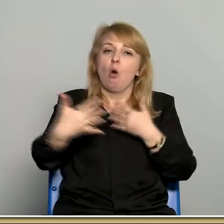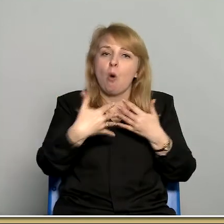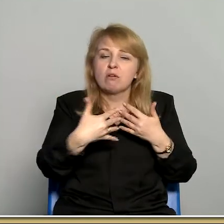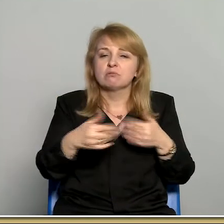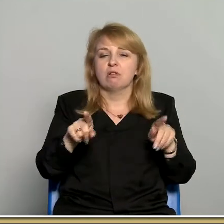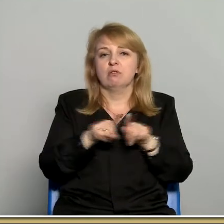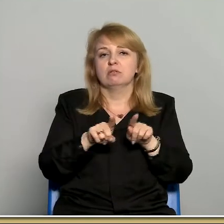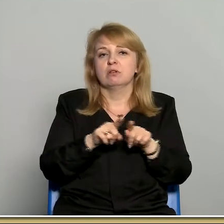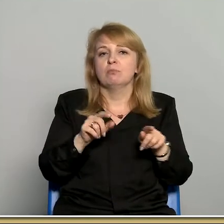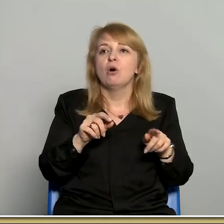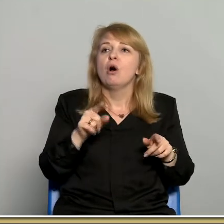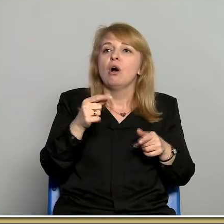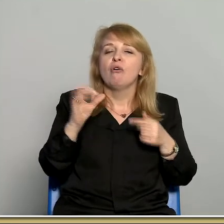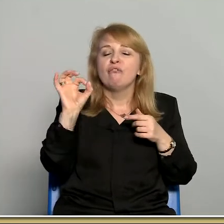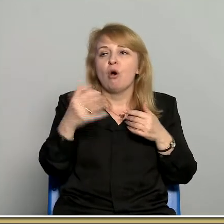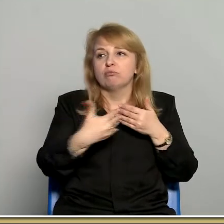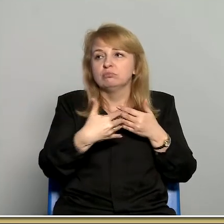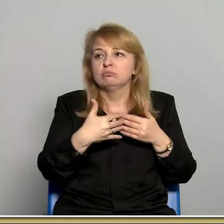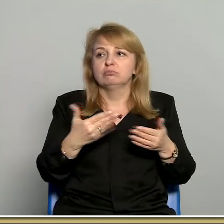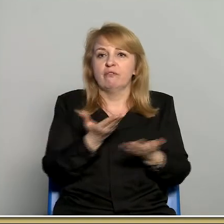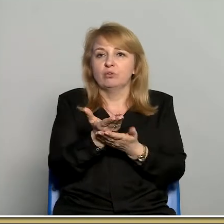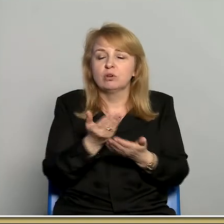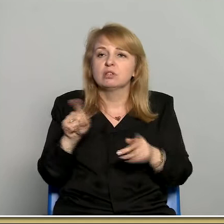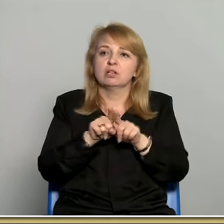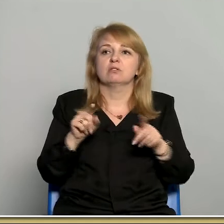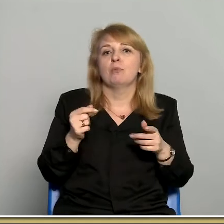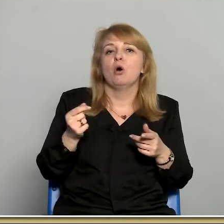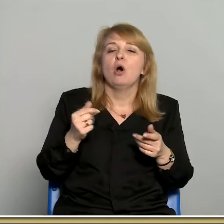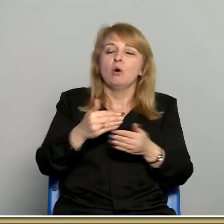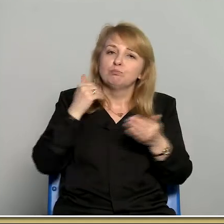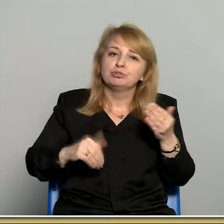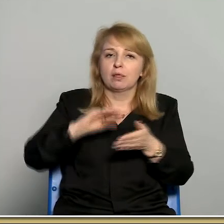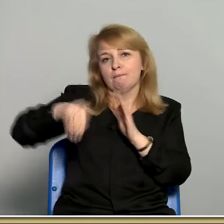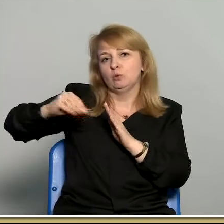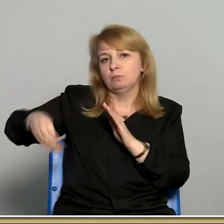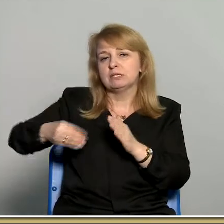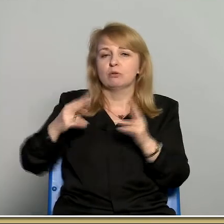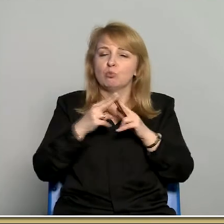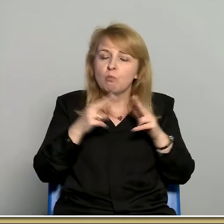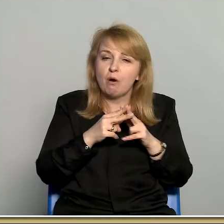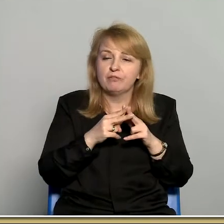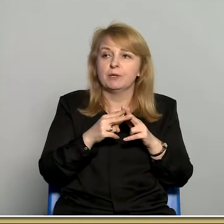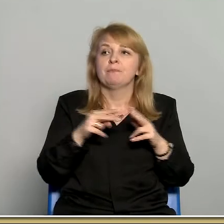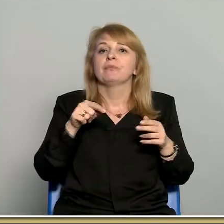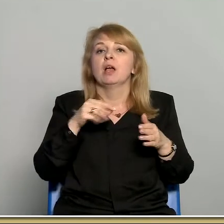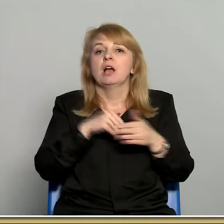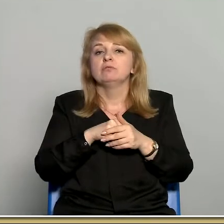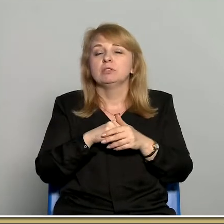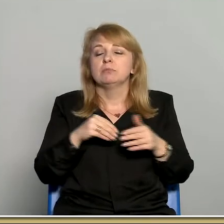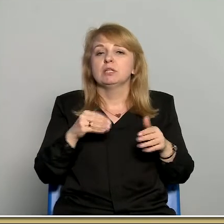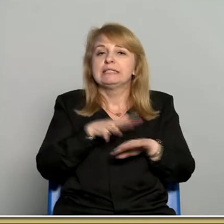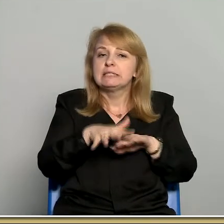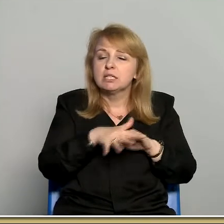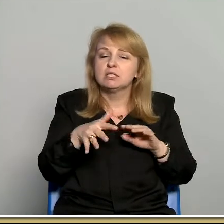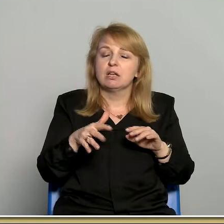następowała na etapie oceny wniosku, jak również przed podpisaniem umowy. Ten system,